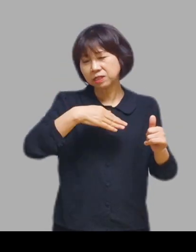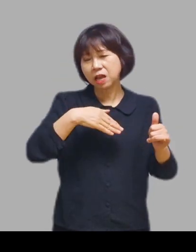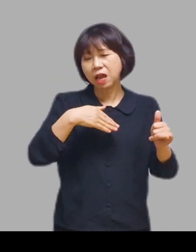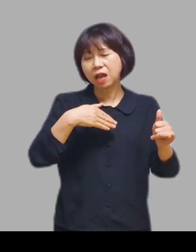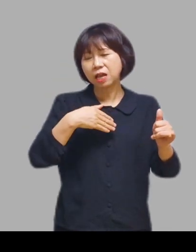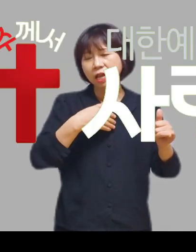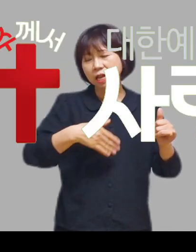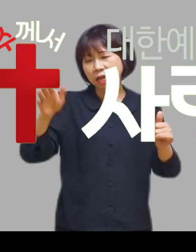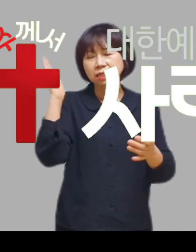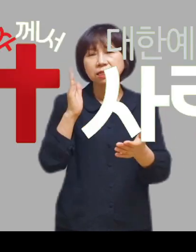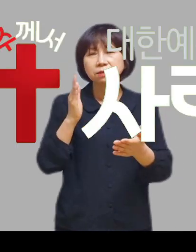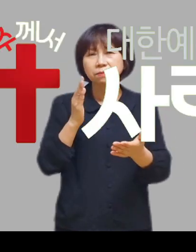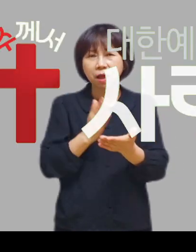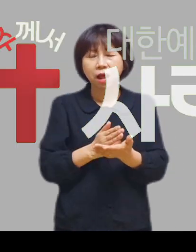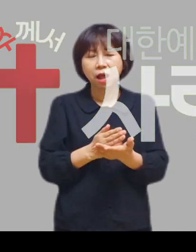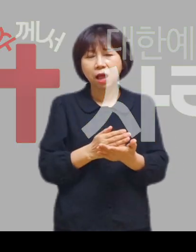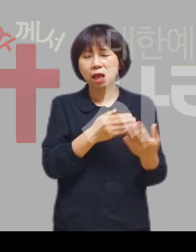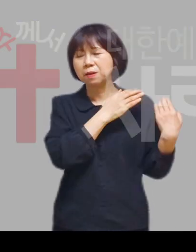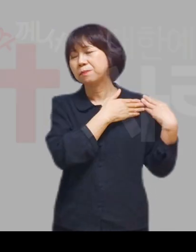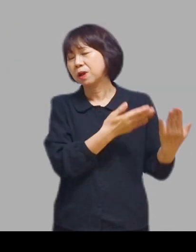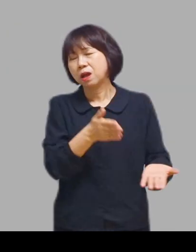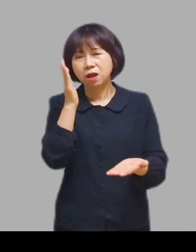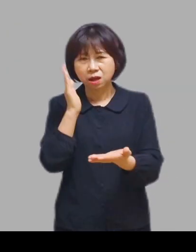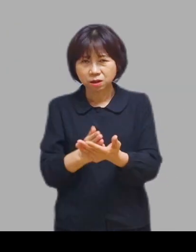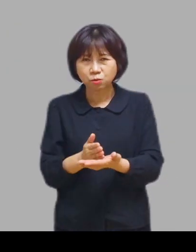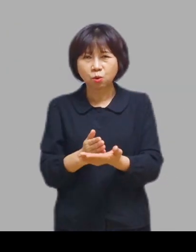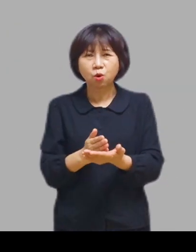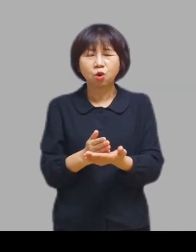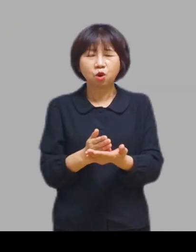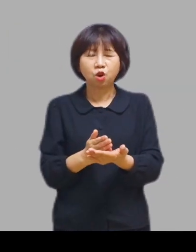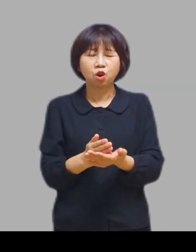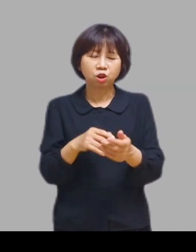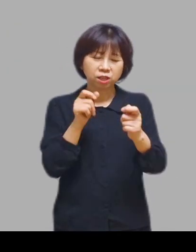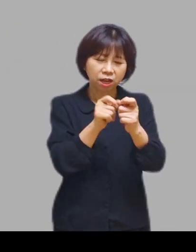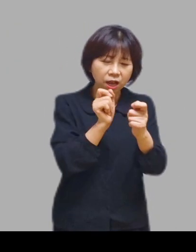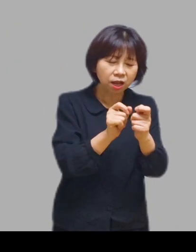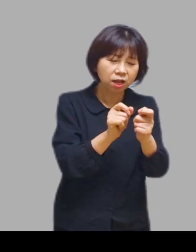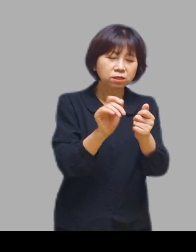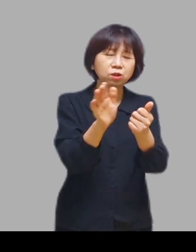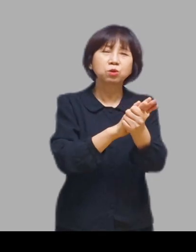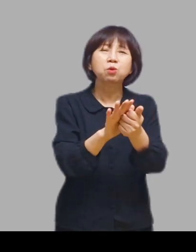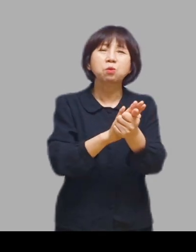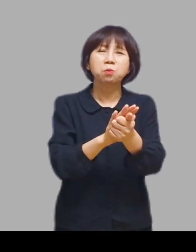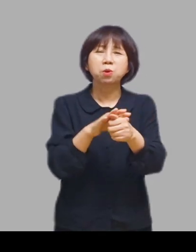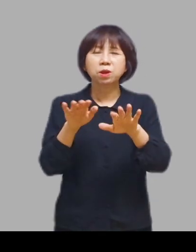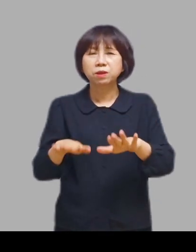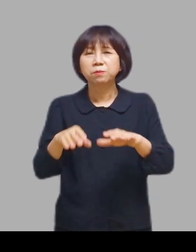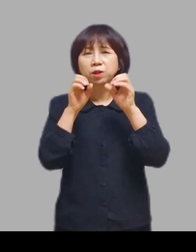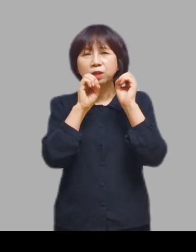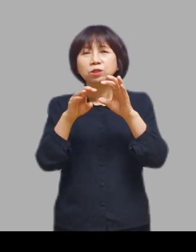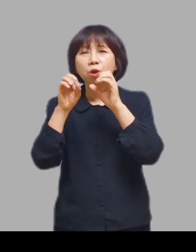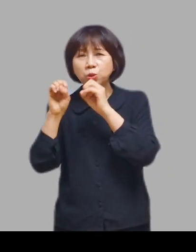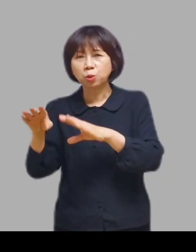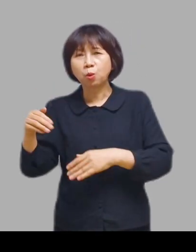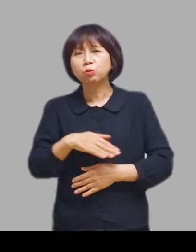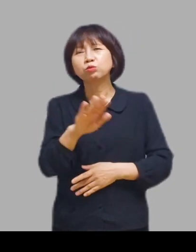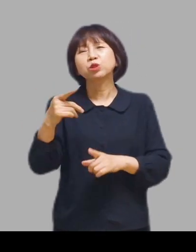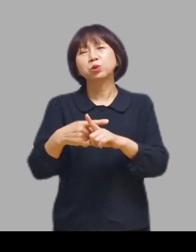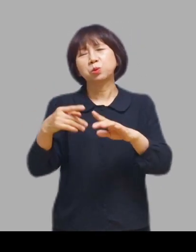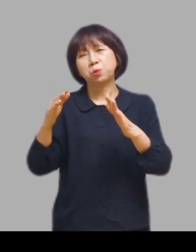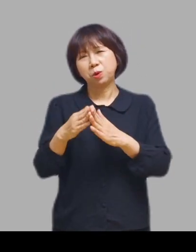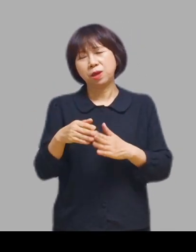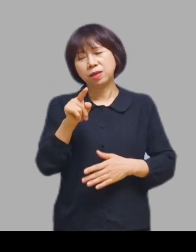말고 다가가라는 말씀이에요. 외면하지 말고 돌보라는 말씀입니다. 이번 전도회 때 우리 교회가 이런 공동체가 좀